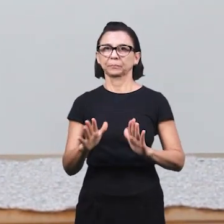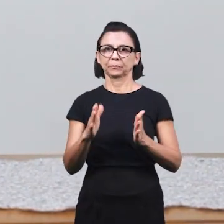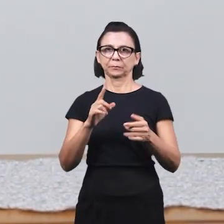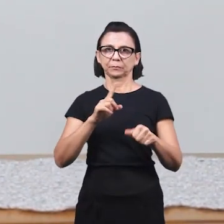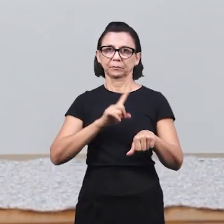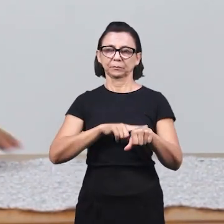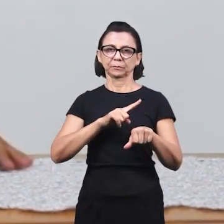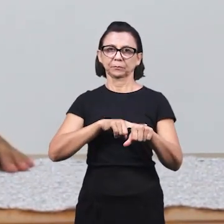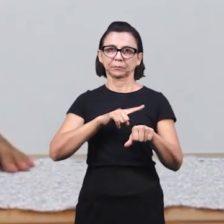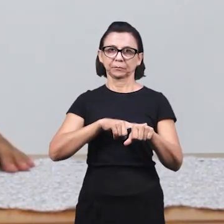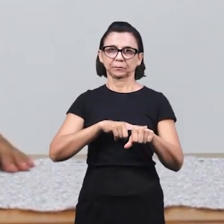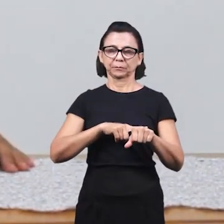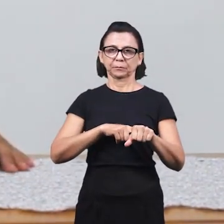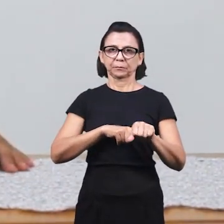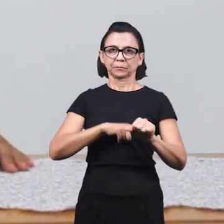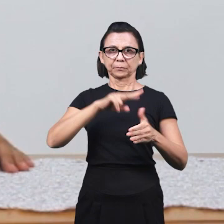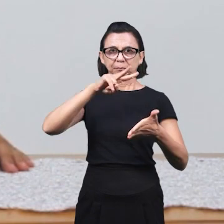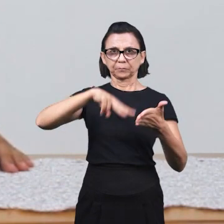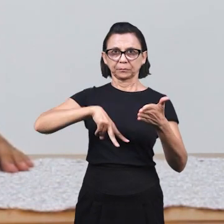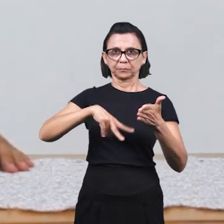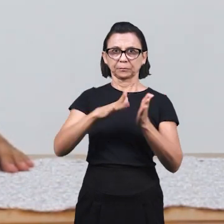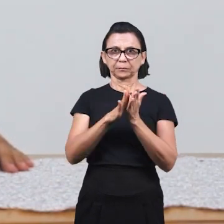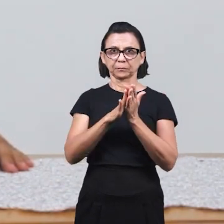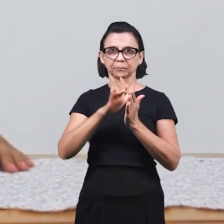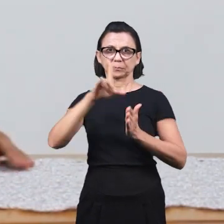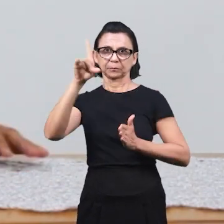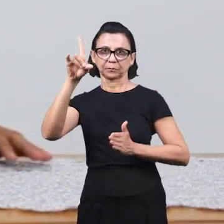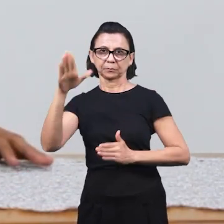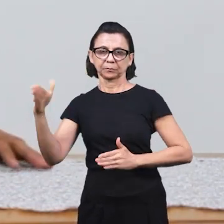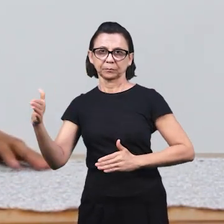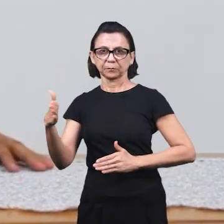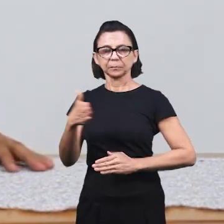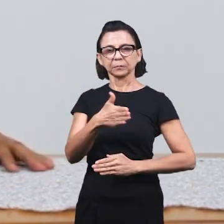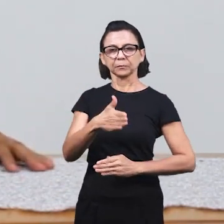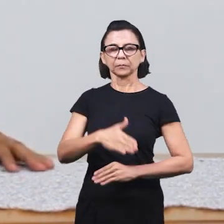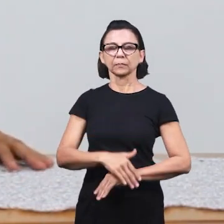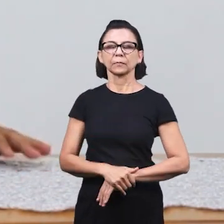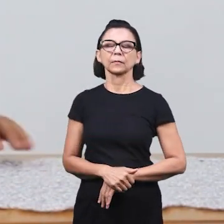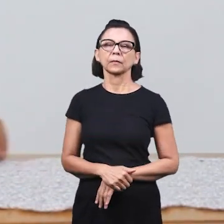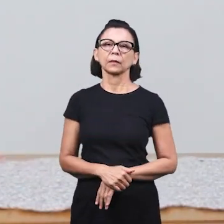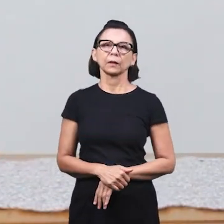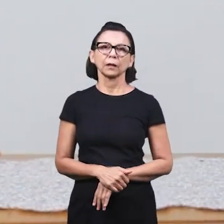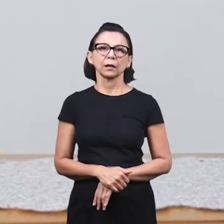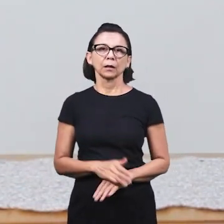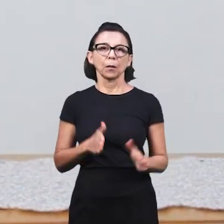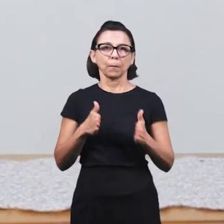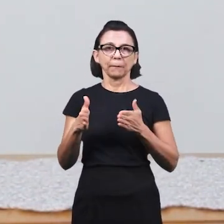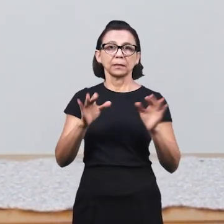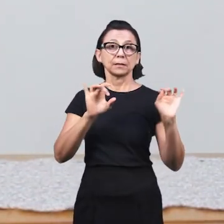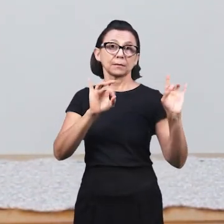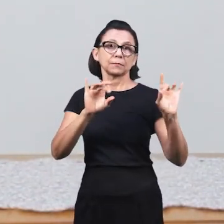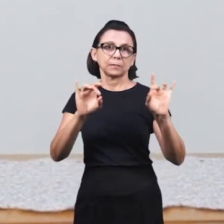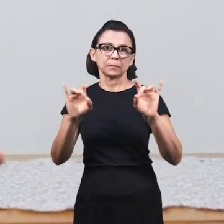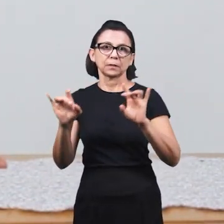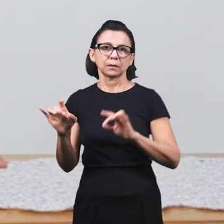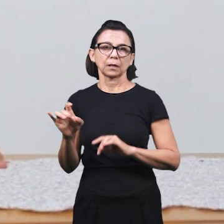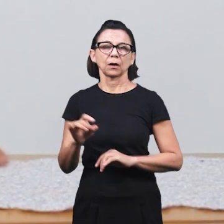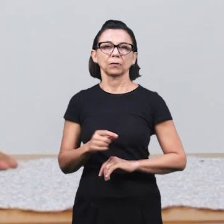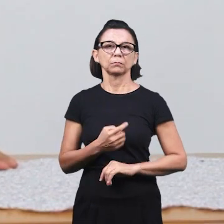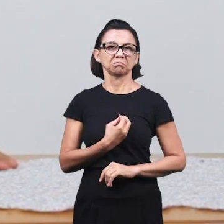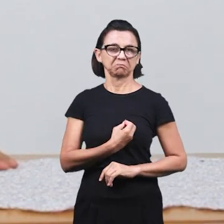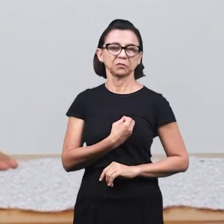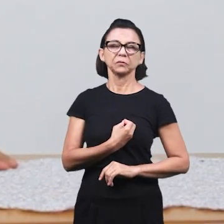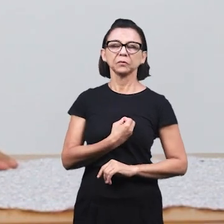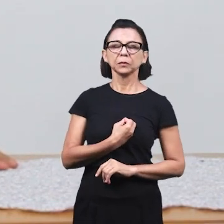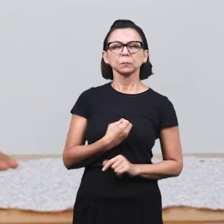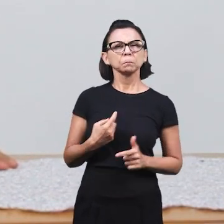Да благословит Он нас своим словом. Братья и сестры, мы с вами живем в особое время, в